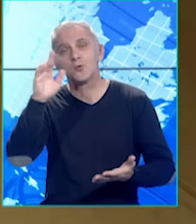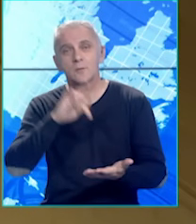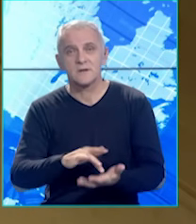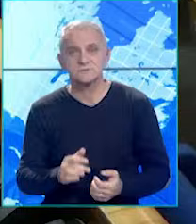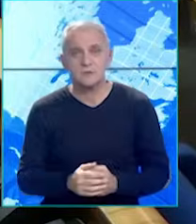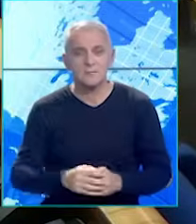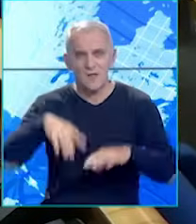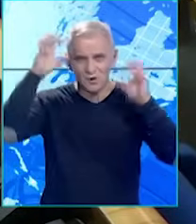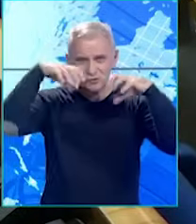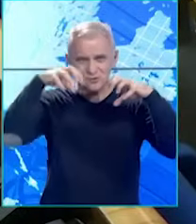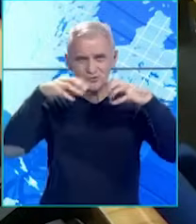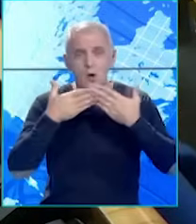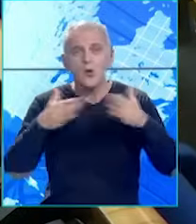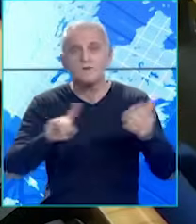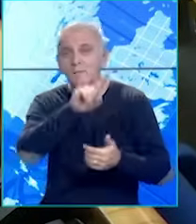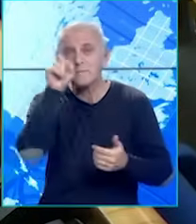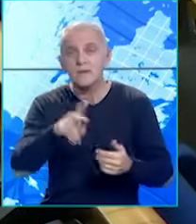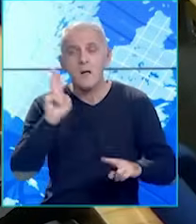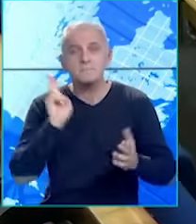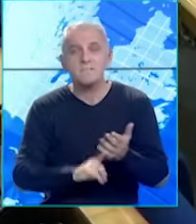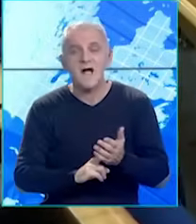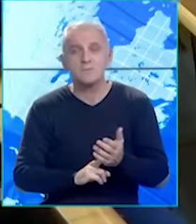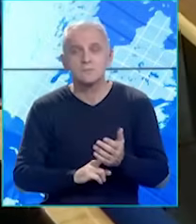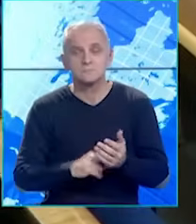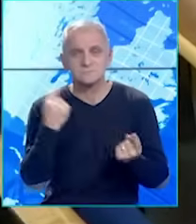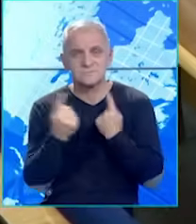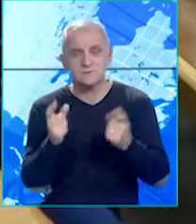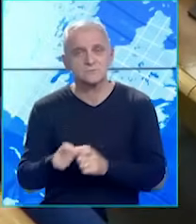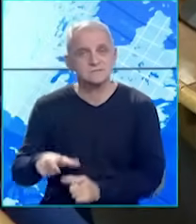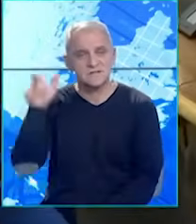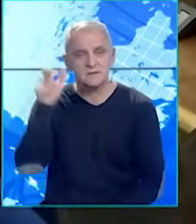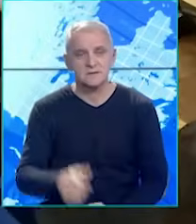adresi. Prokišnjavanje je otvorilo i pitanje pravnog statusa zgrade.